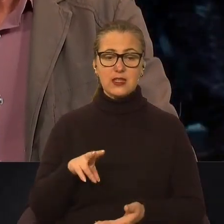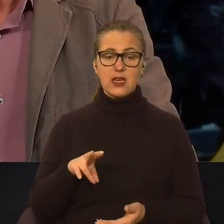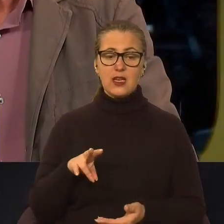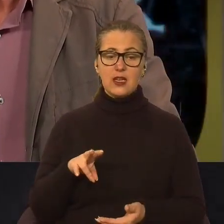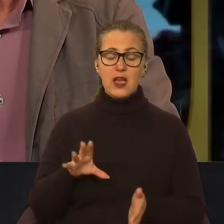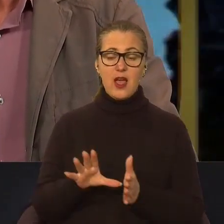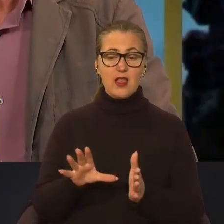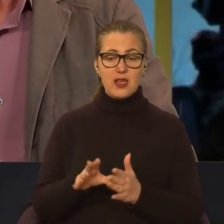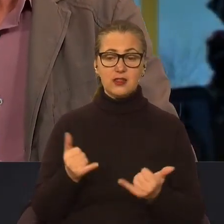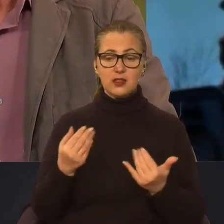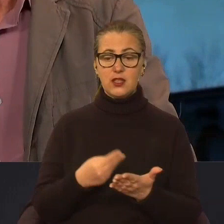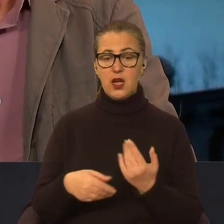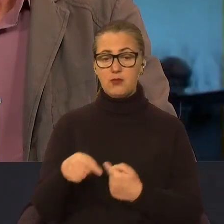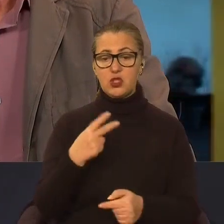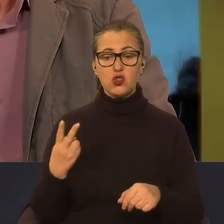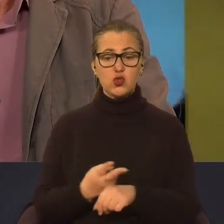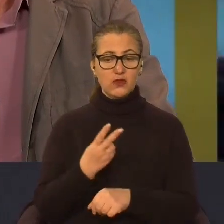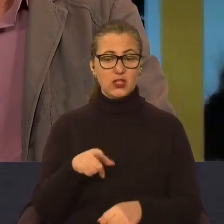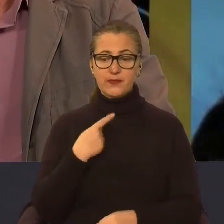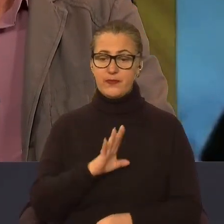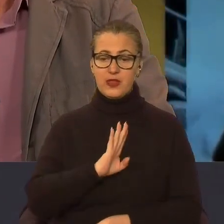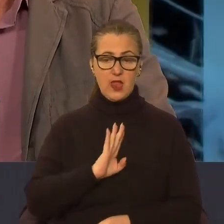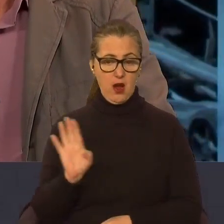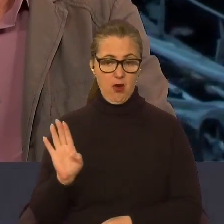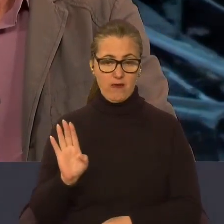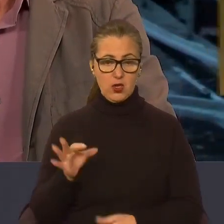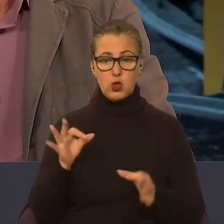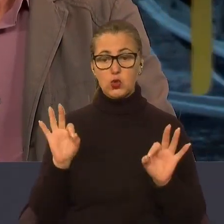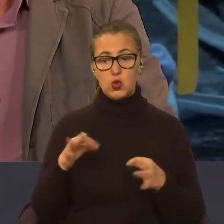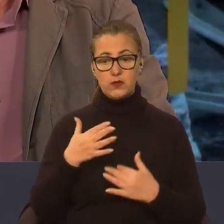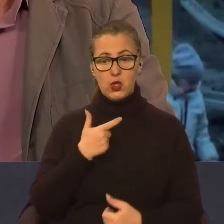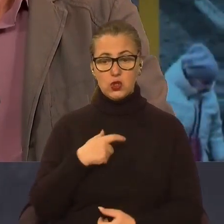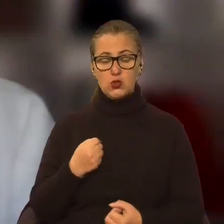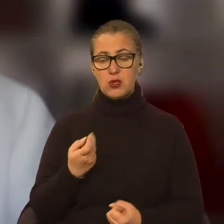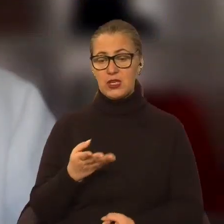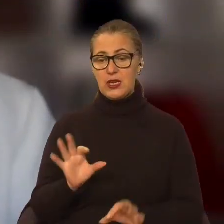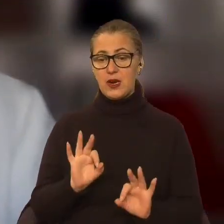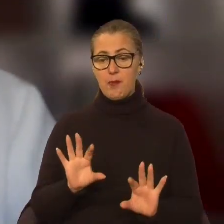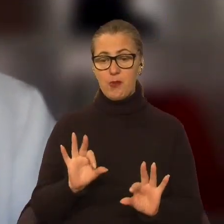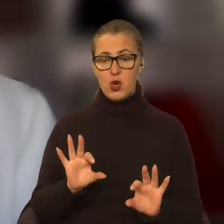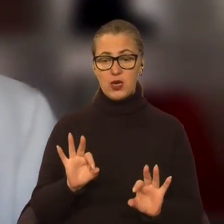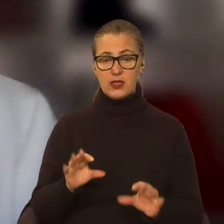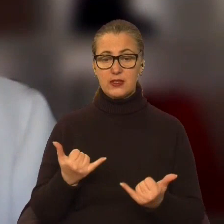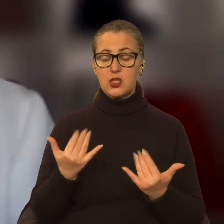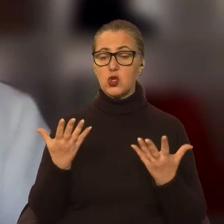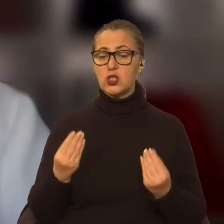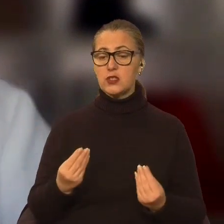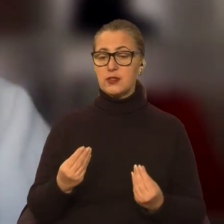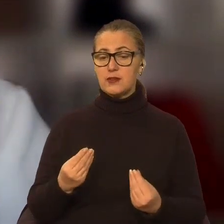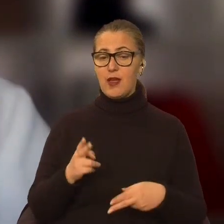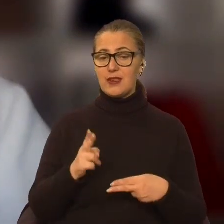вартості електроенергії для бізнесу вдвічі взагалі не йдеться дозволю собі декілька пояснень на сьогоднішній день